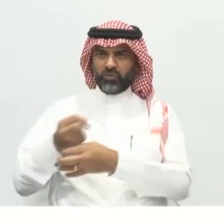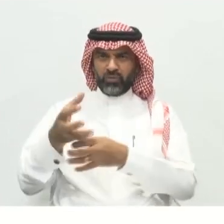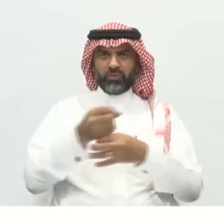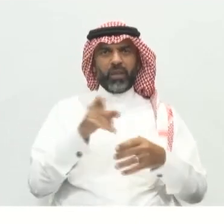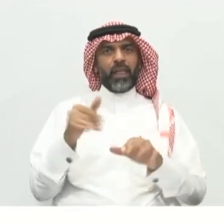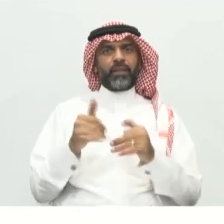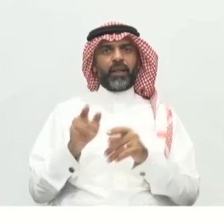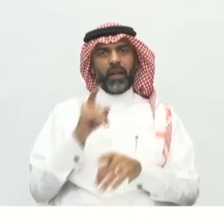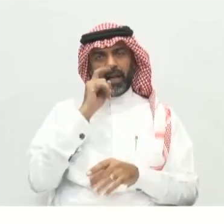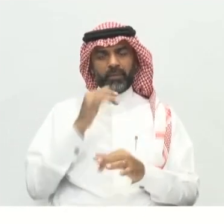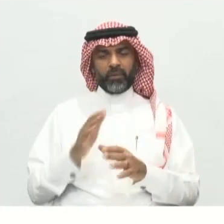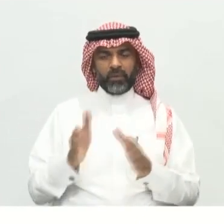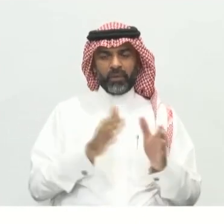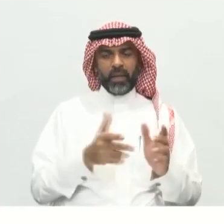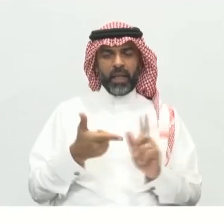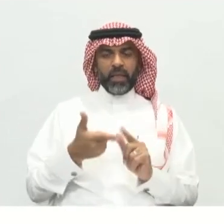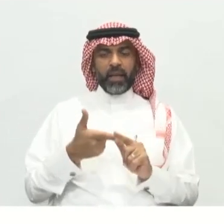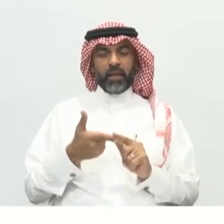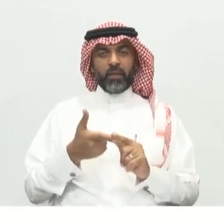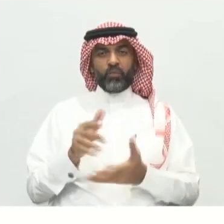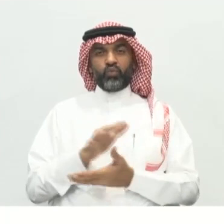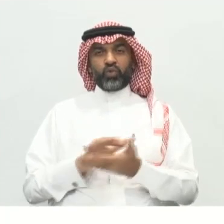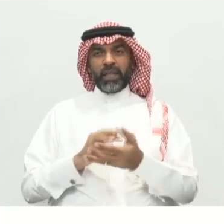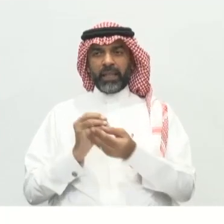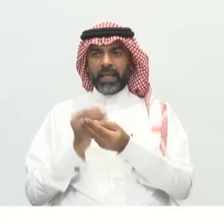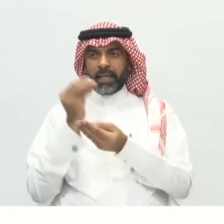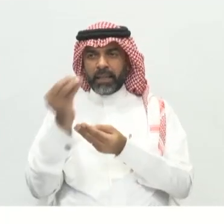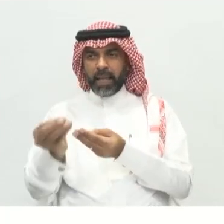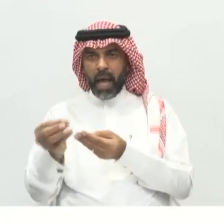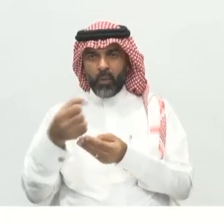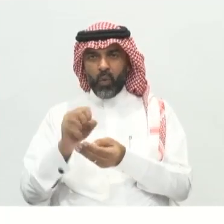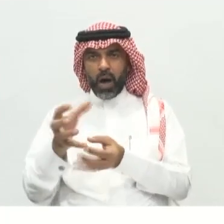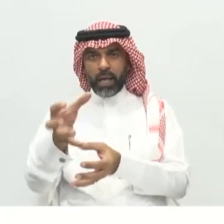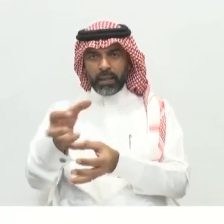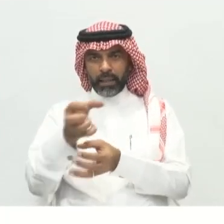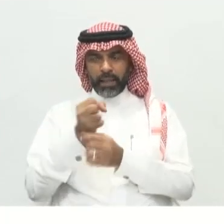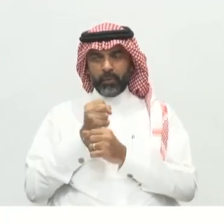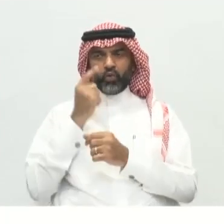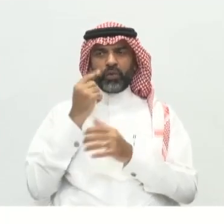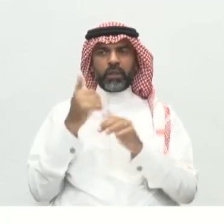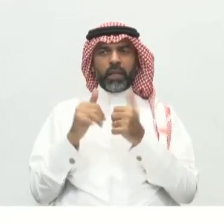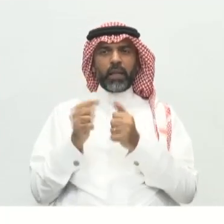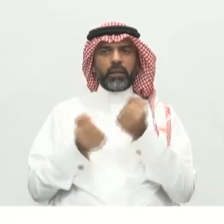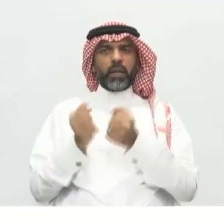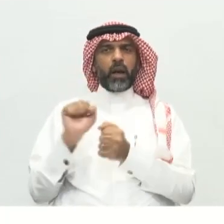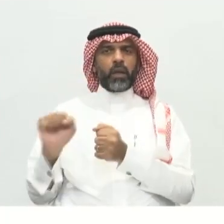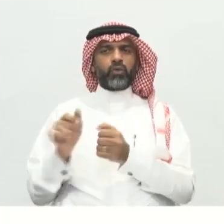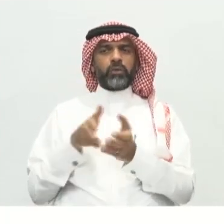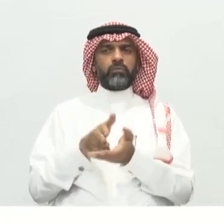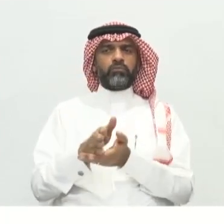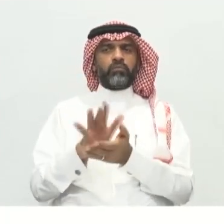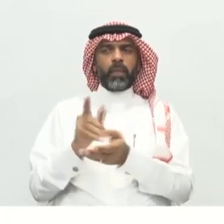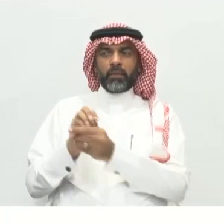اخرى مشكله استلام والتسليم التي تتضمن على ايجاد الطرق المثلى للمركبات لكي تستلم